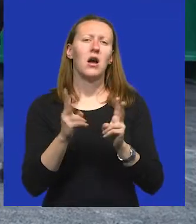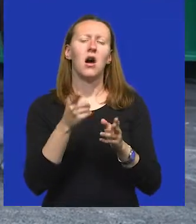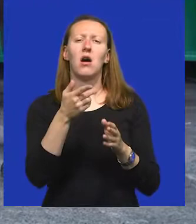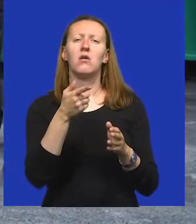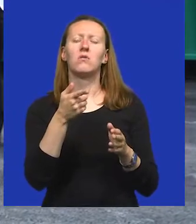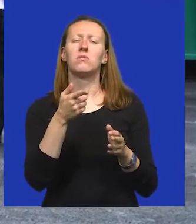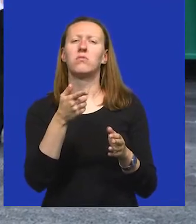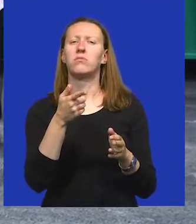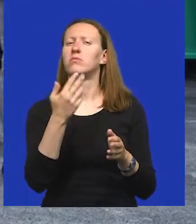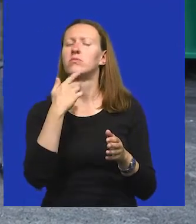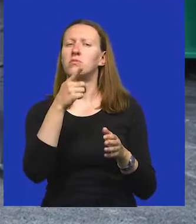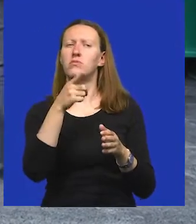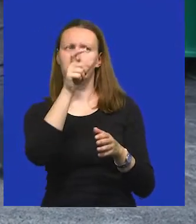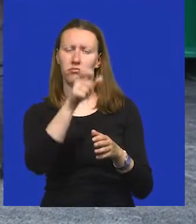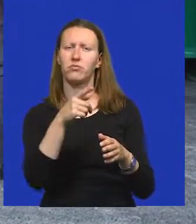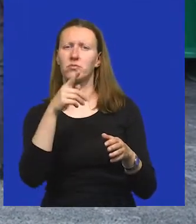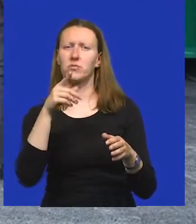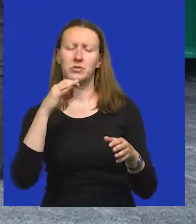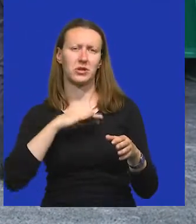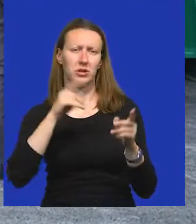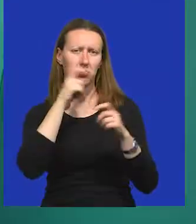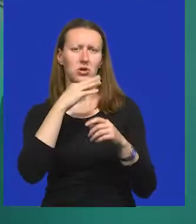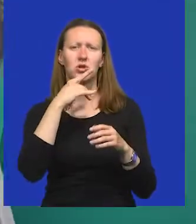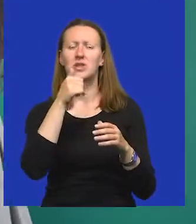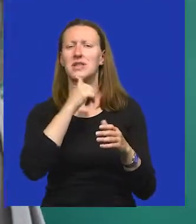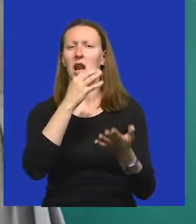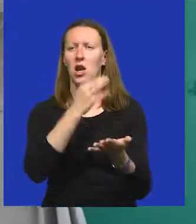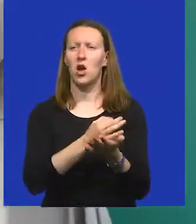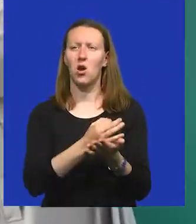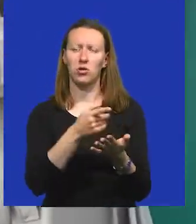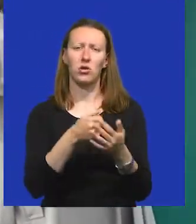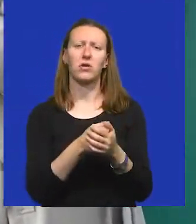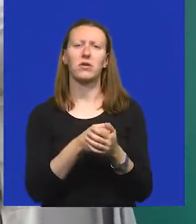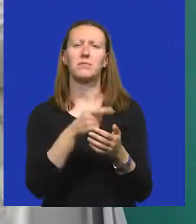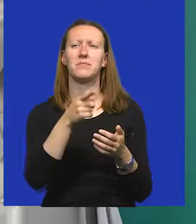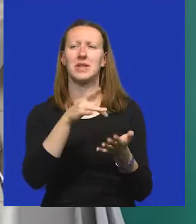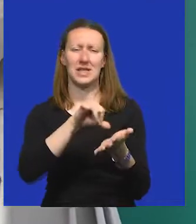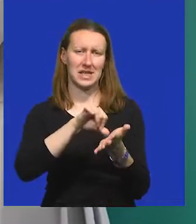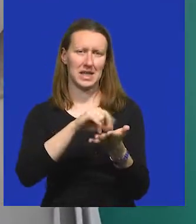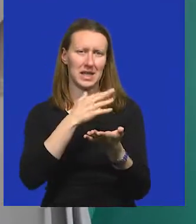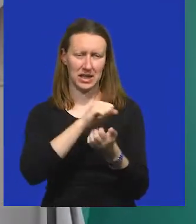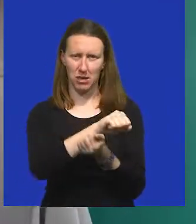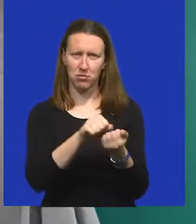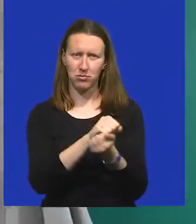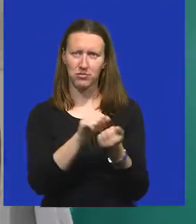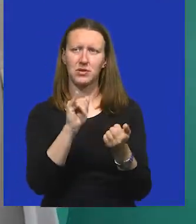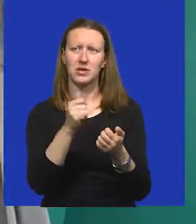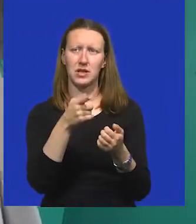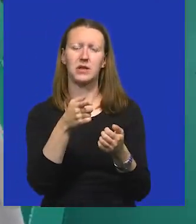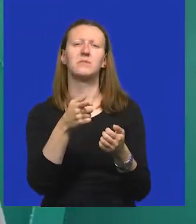riciclaggio o come l'ha chiamato il sindaco l'Isola Verde della città di Dignano? Allora, questo centro di riciclaggio